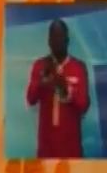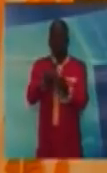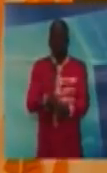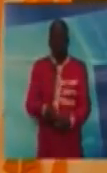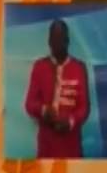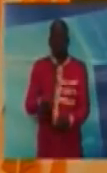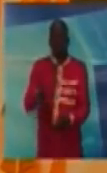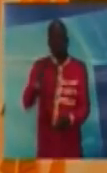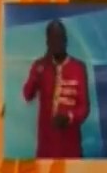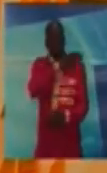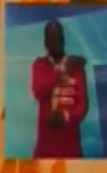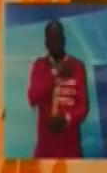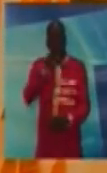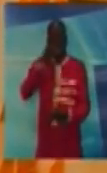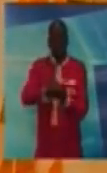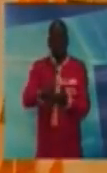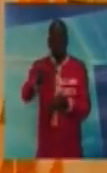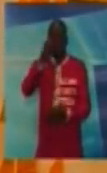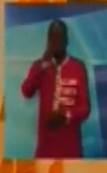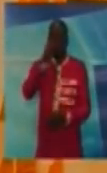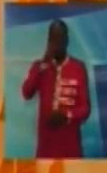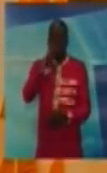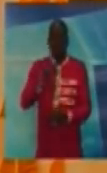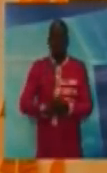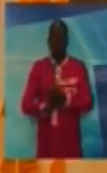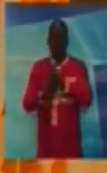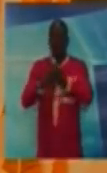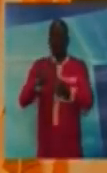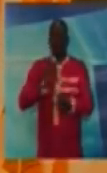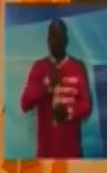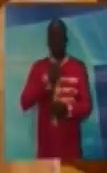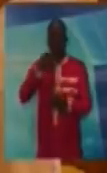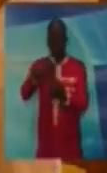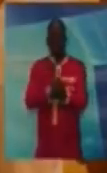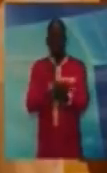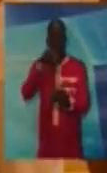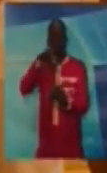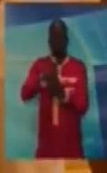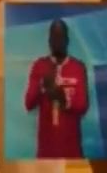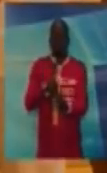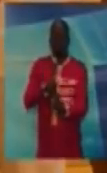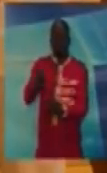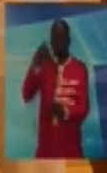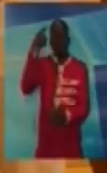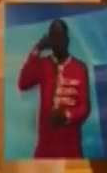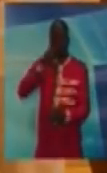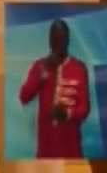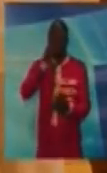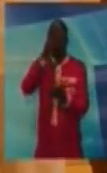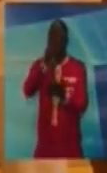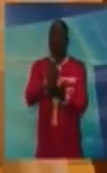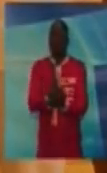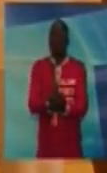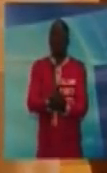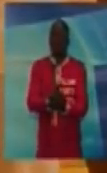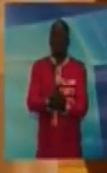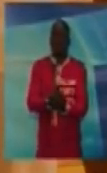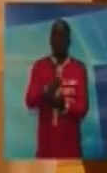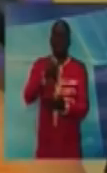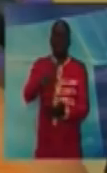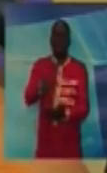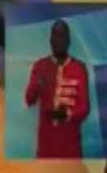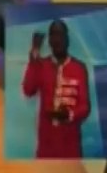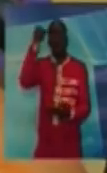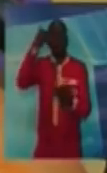l'agriculture et la sécurité alimentaire, nous allons accompagner le gouvernement dans ce domaine-là pour assurer qu'il